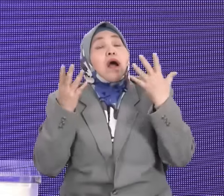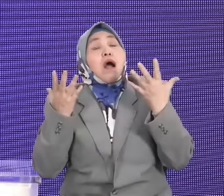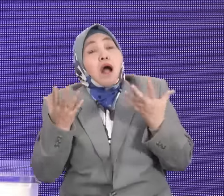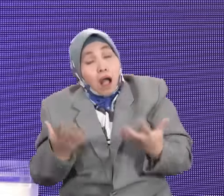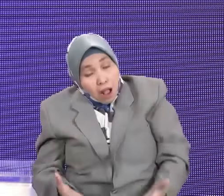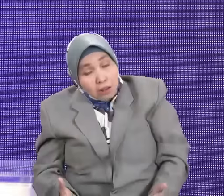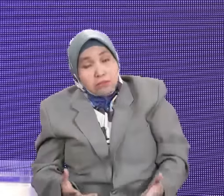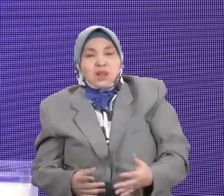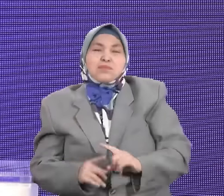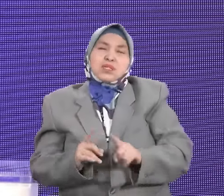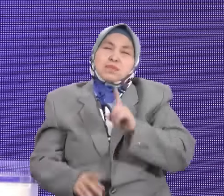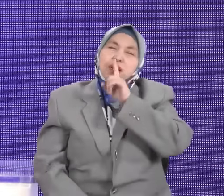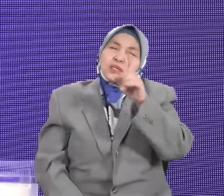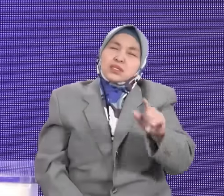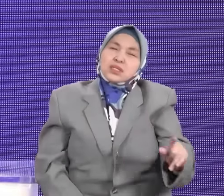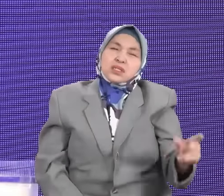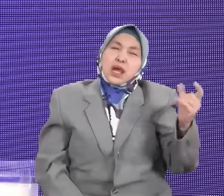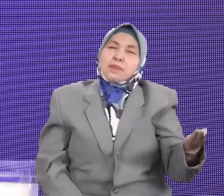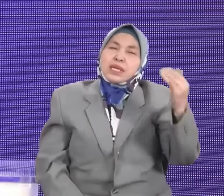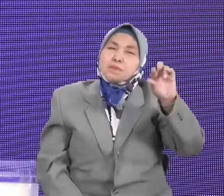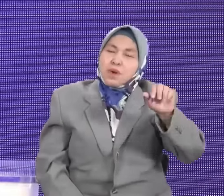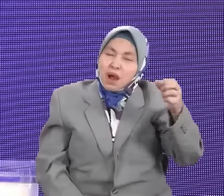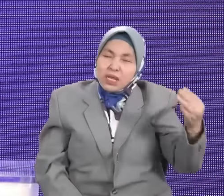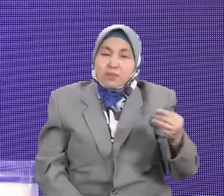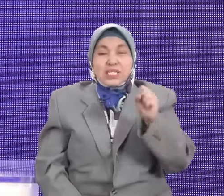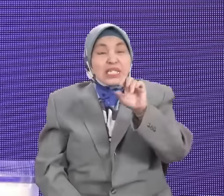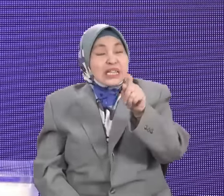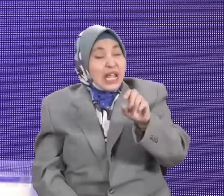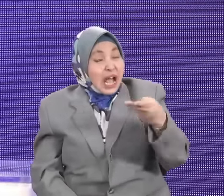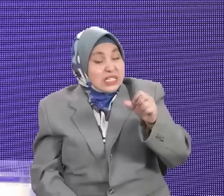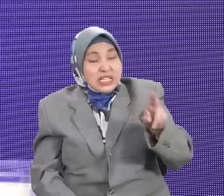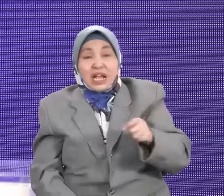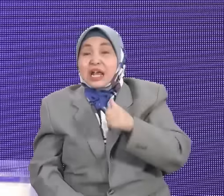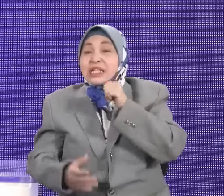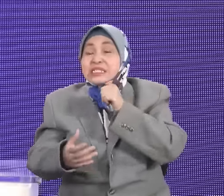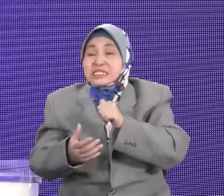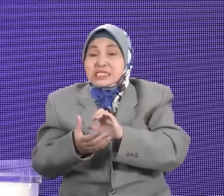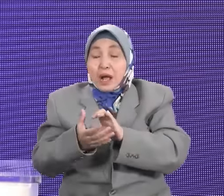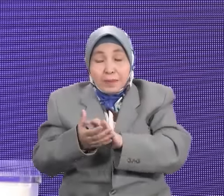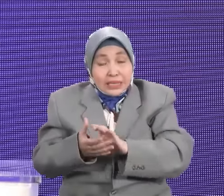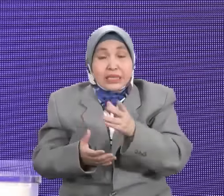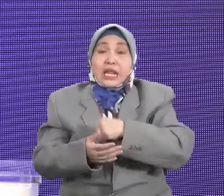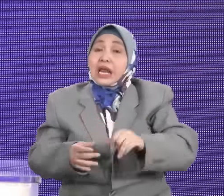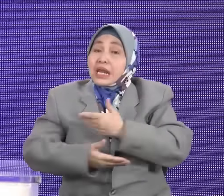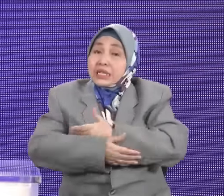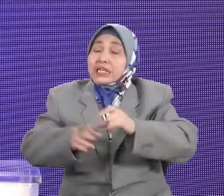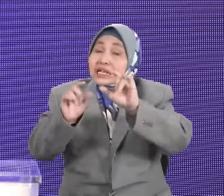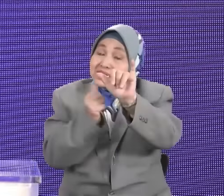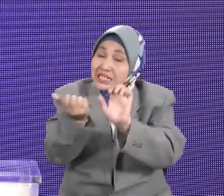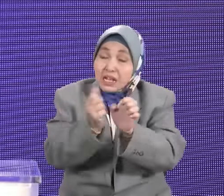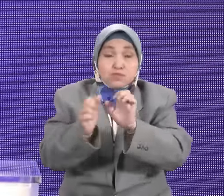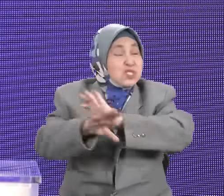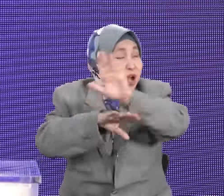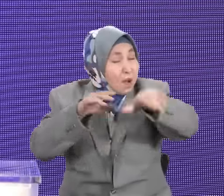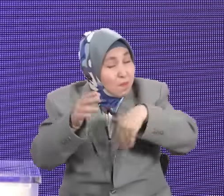Nabi Ibrahim hajar Siti Hajar istrinya dan juga Nabi Ismail satu keluarga sebenarnya juga diuji ya Jadi kalau Ketika